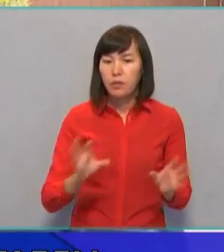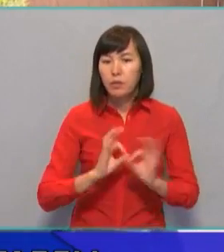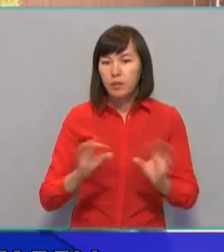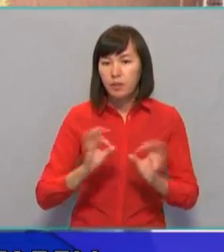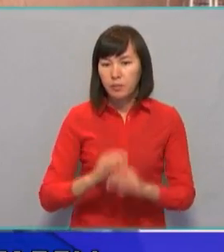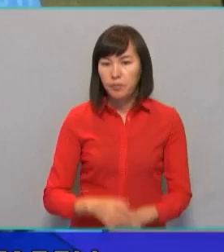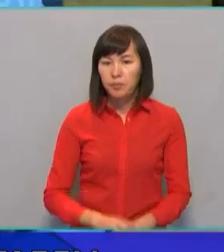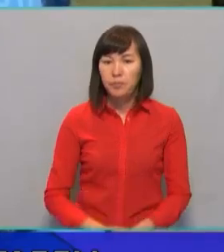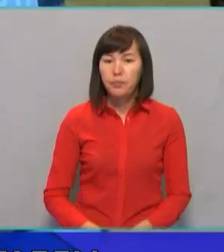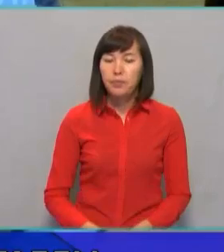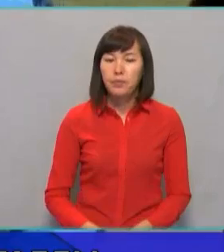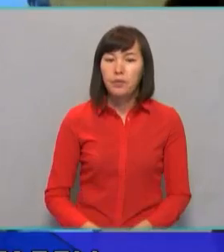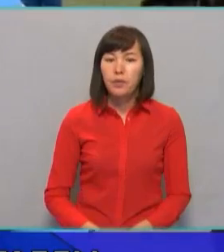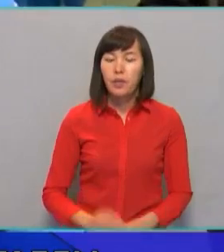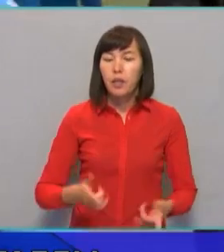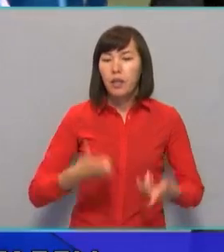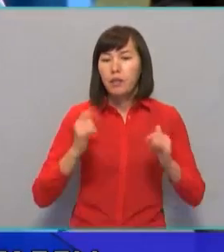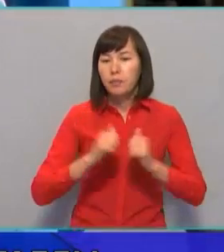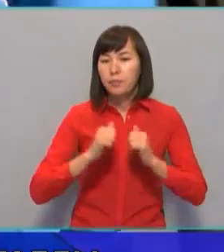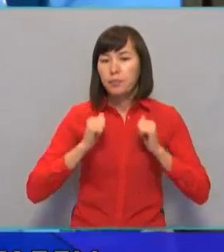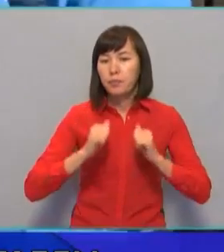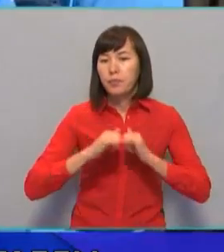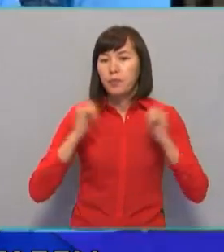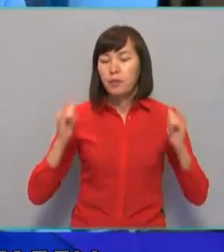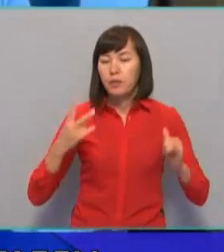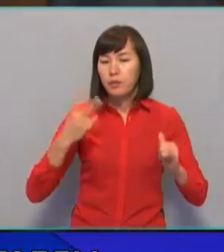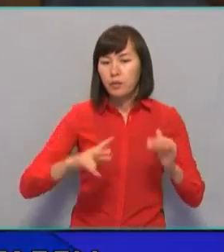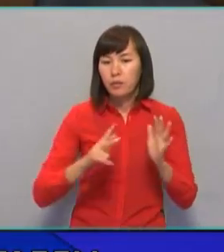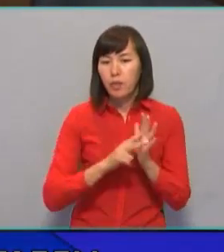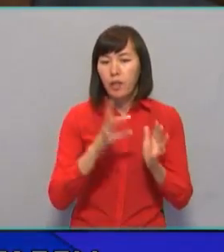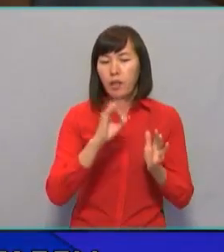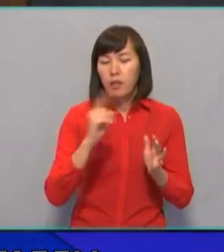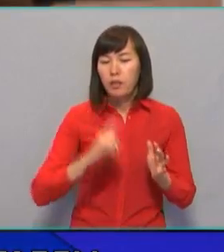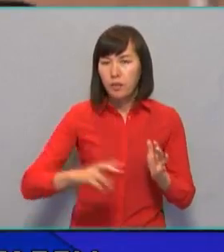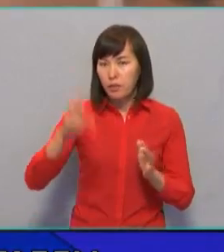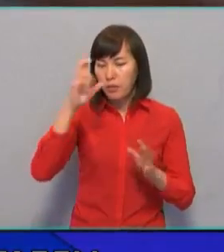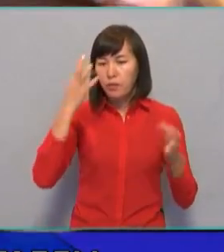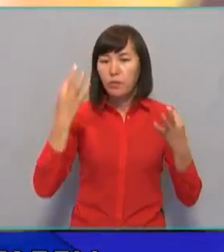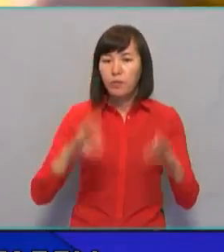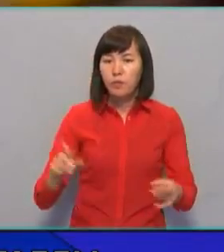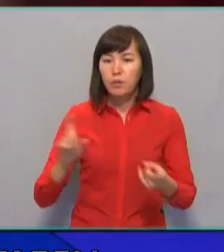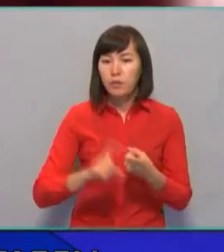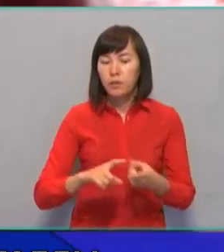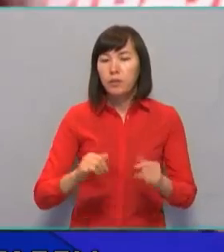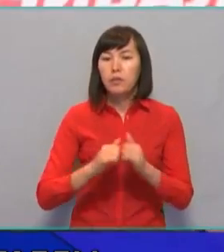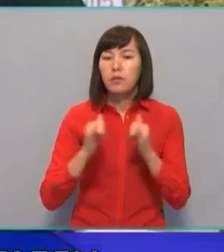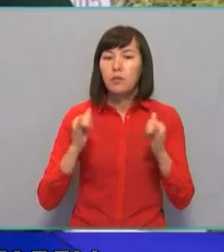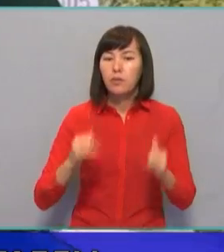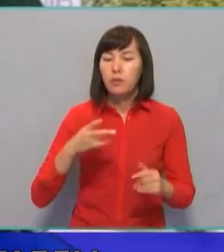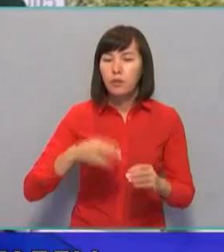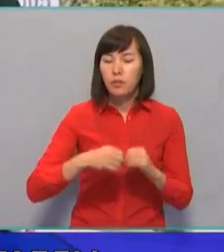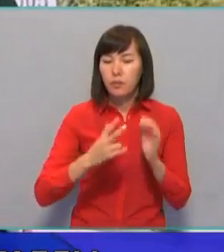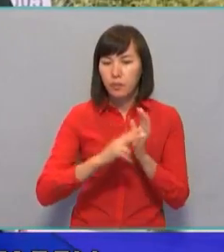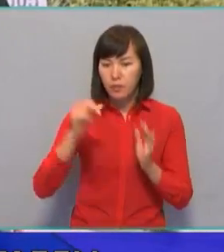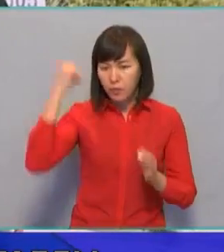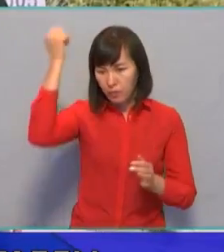жеткізді. Облыста ату спортының даму тарихында бұл турнир 28-ші рет өткізіліп, еліміздің тәуелсіздігімен қатар қадам басып келеді.